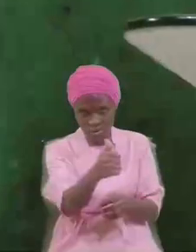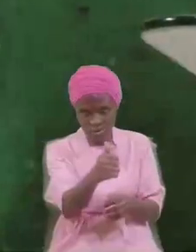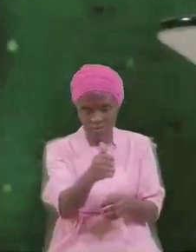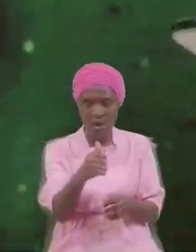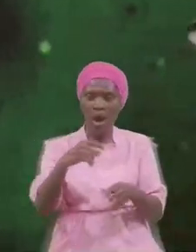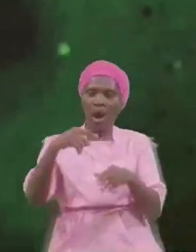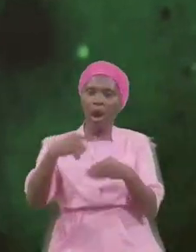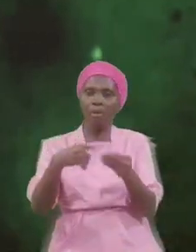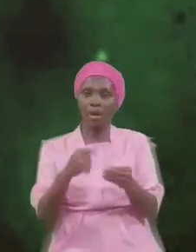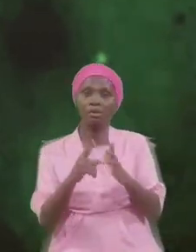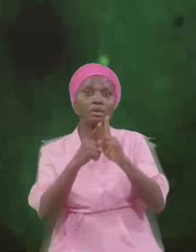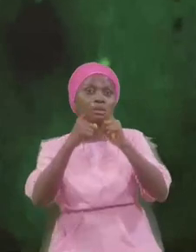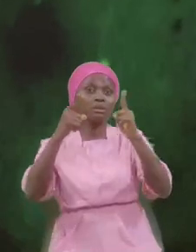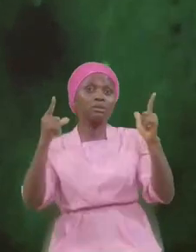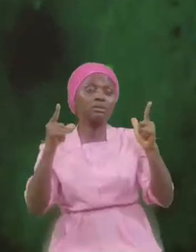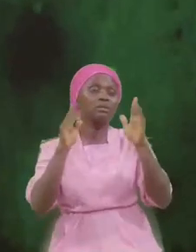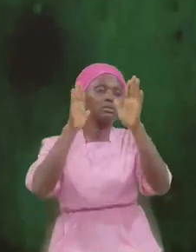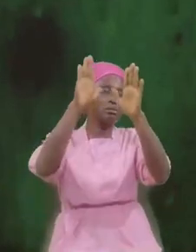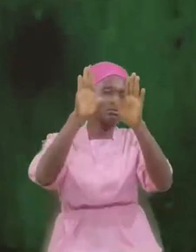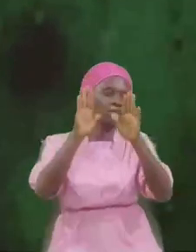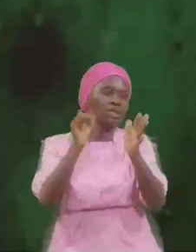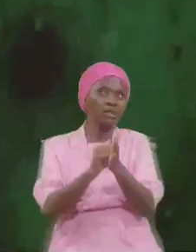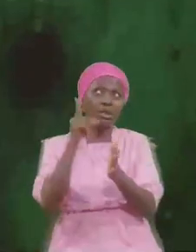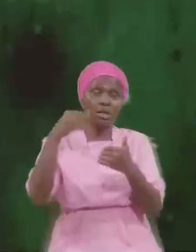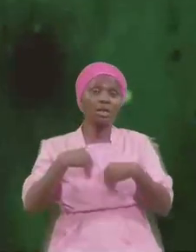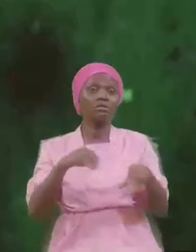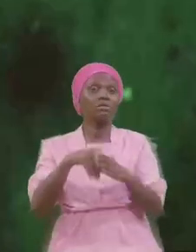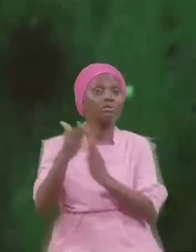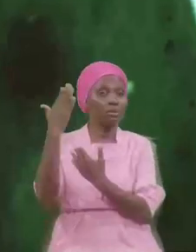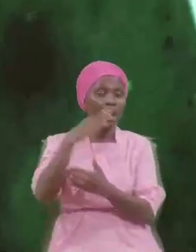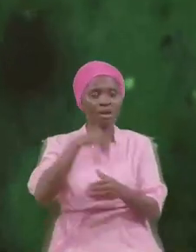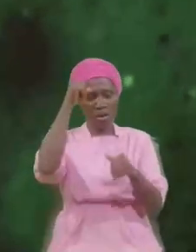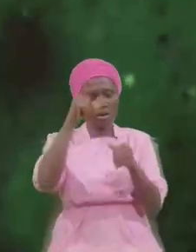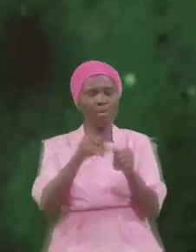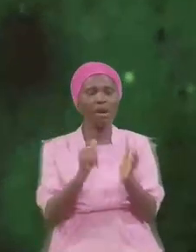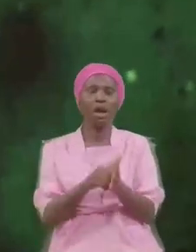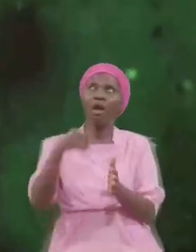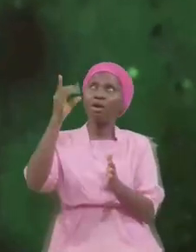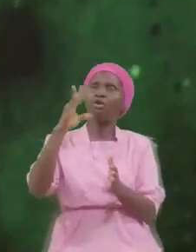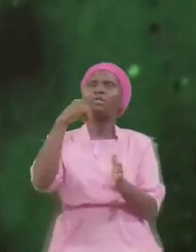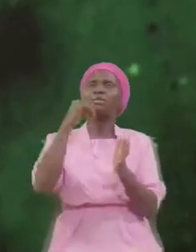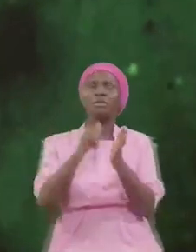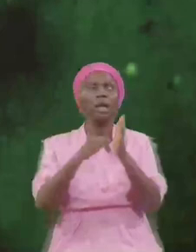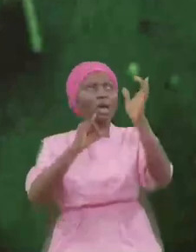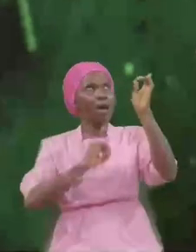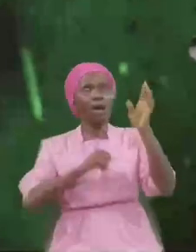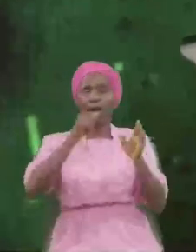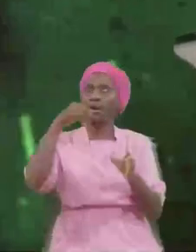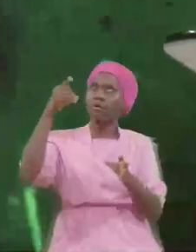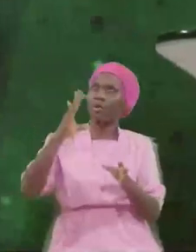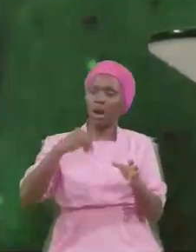les grandes merveilles qu'il a faites dans le passé. Vous rappelez, Dieu a dit que je suis Dieu, je ne change